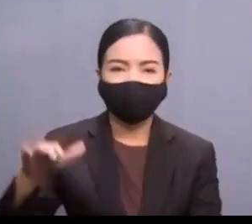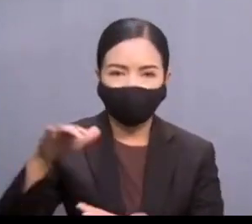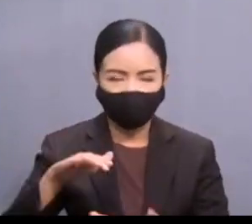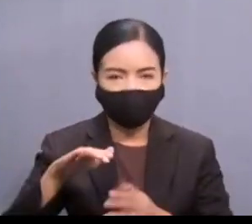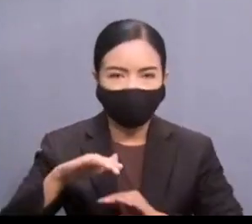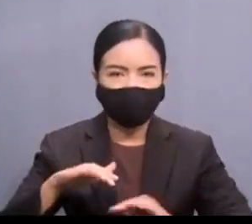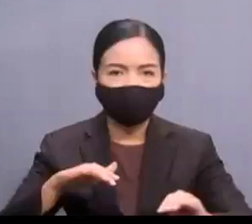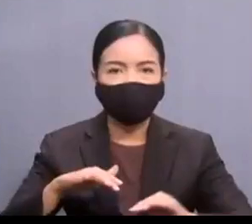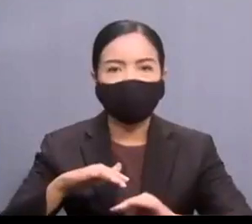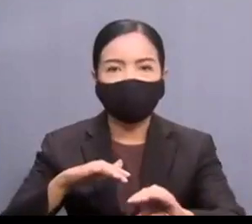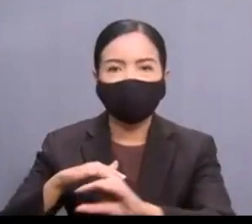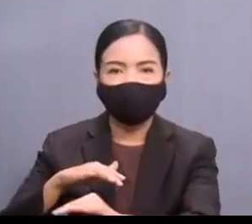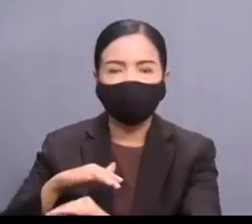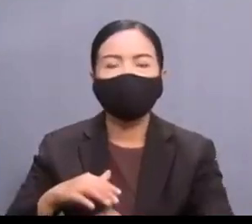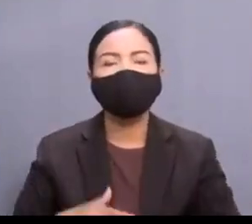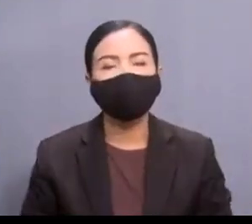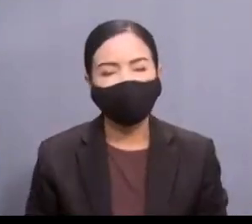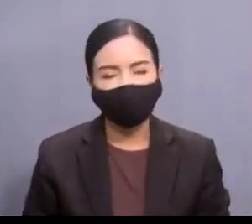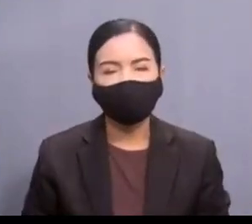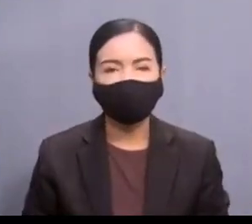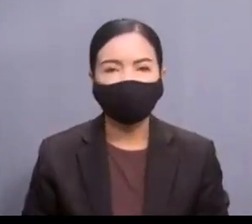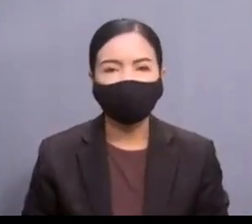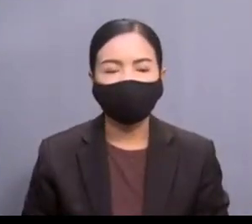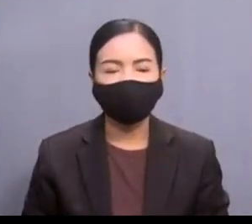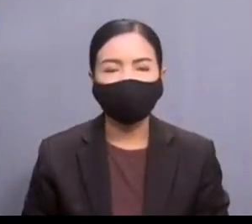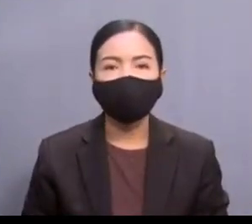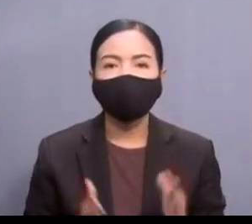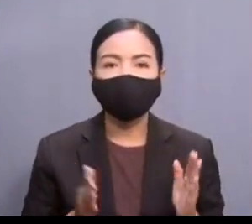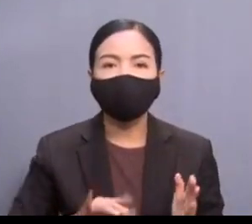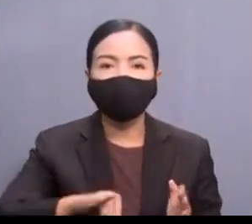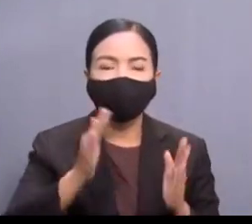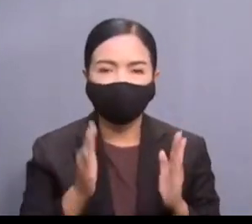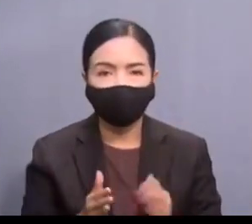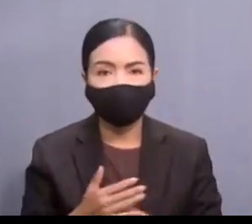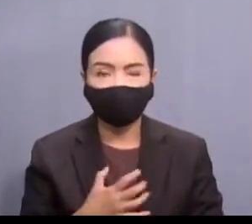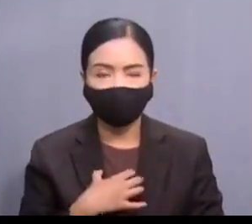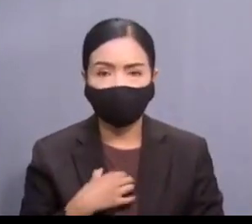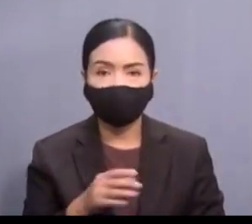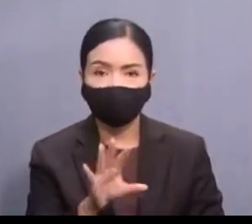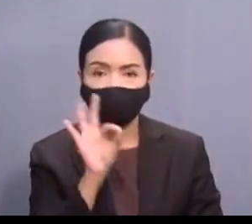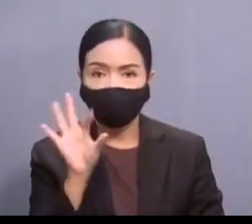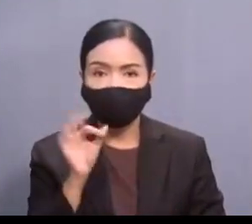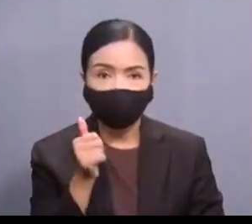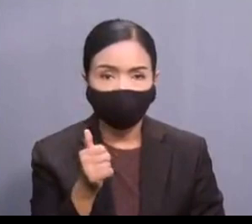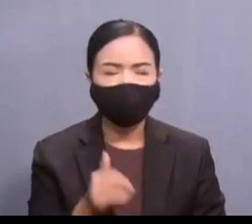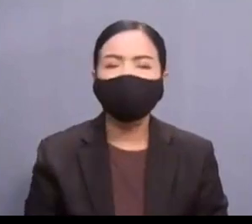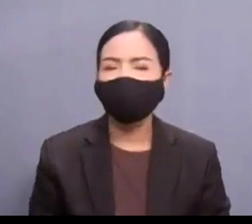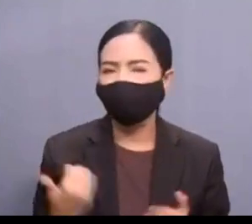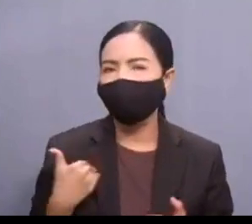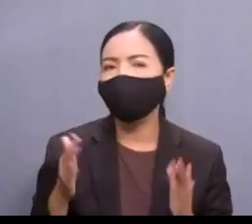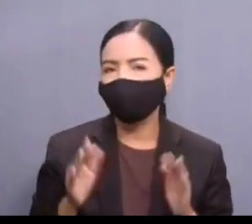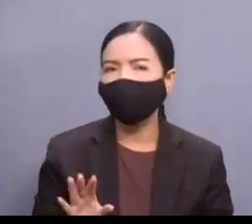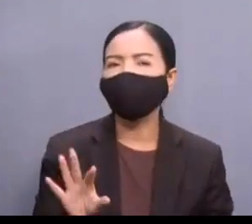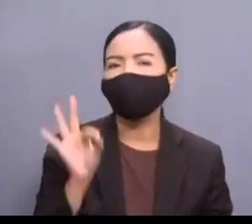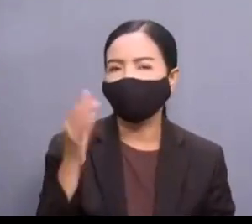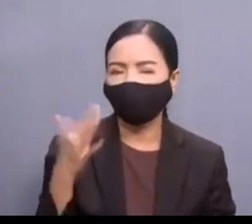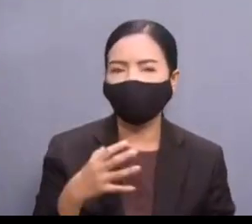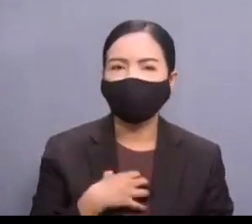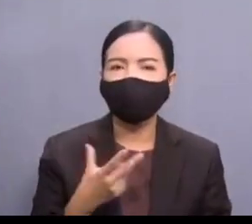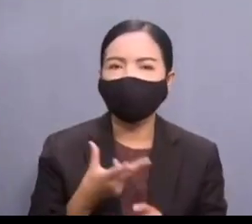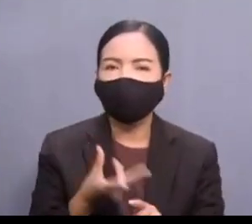ค่ะหน้าบางคนเขาก็บางคนถามว่าเลือกได้ไหมมีหลายคนก็ไปเลือกแล้วนะ